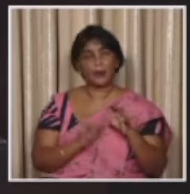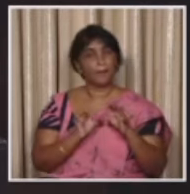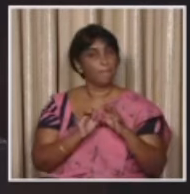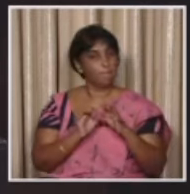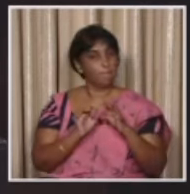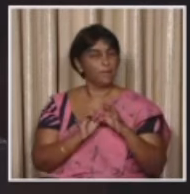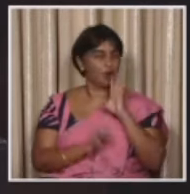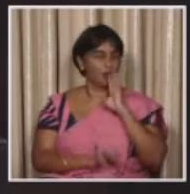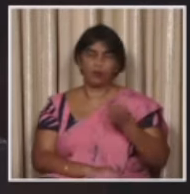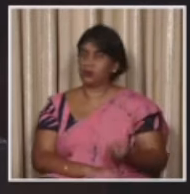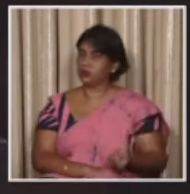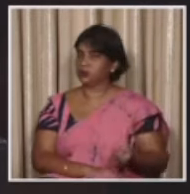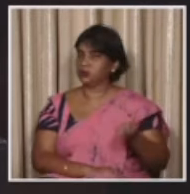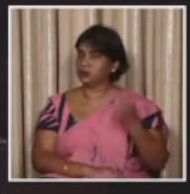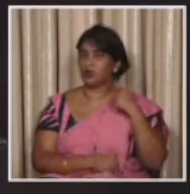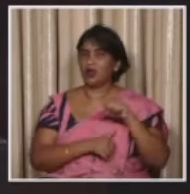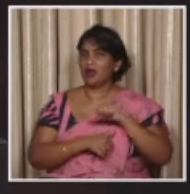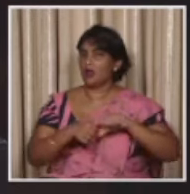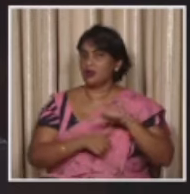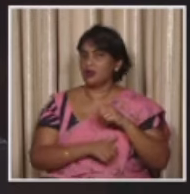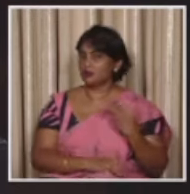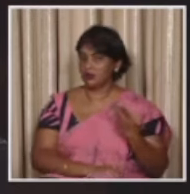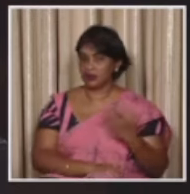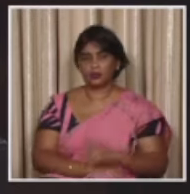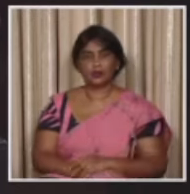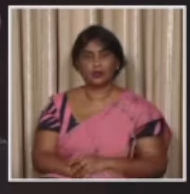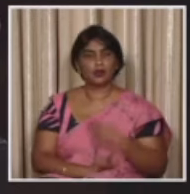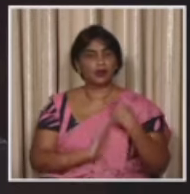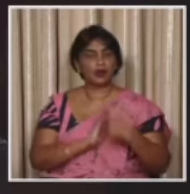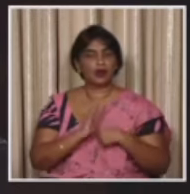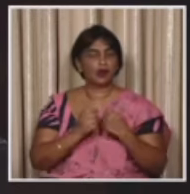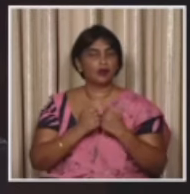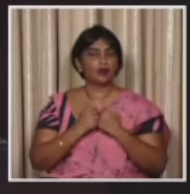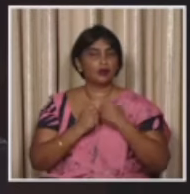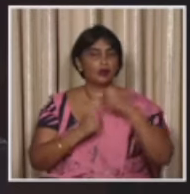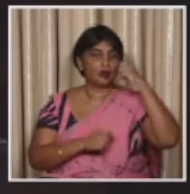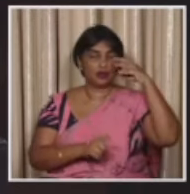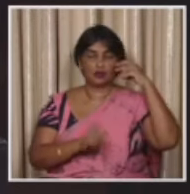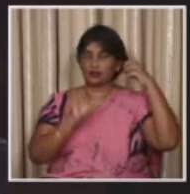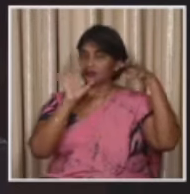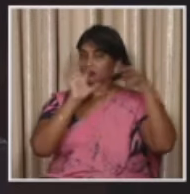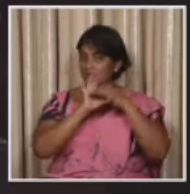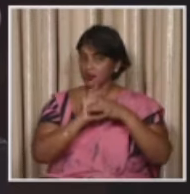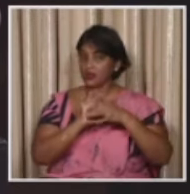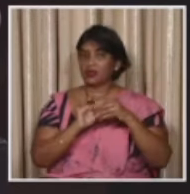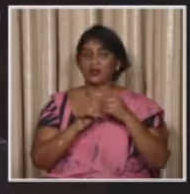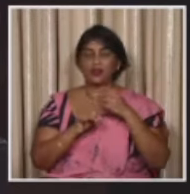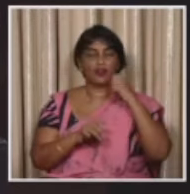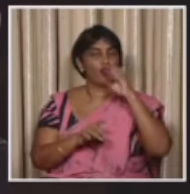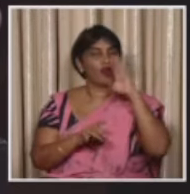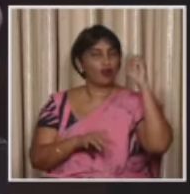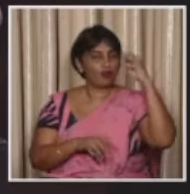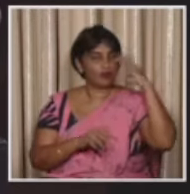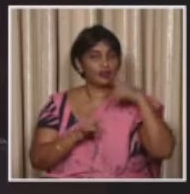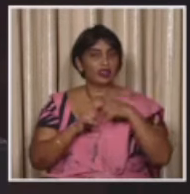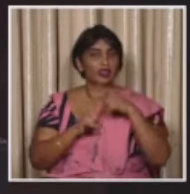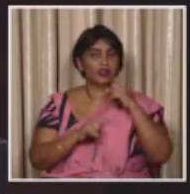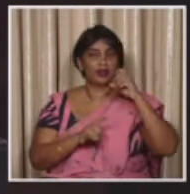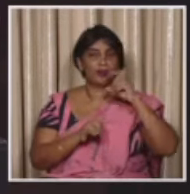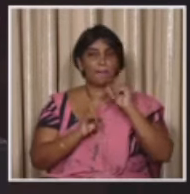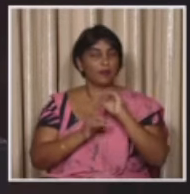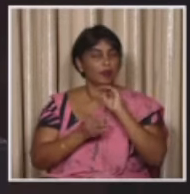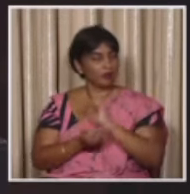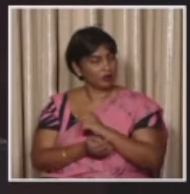ගණන් වටිනවා. මොනවද මේ ආයතන? ලංකා ට්‍රාන්ස්ෆෝමර්ස්, ශ්‍රී ලංකා එනර්ජීස්, ලංකා ඉලෙක්ට්‍රිසිටි